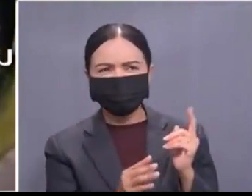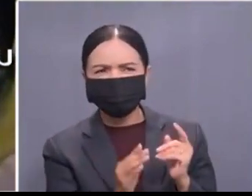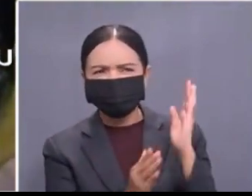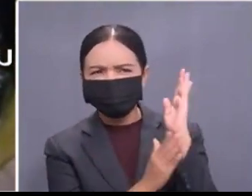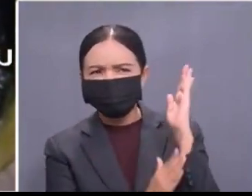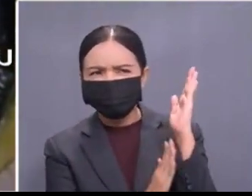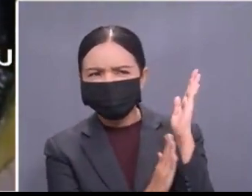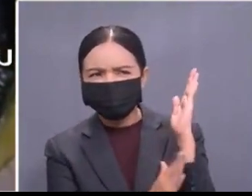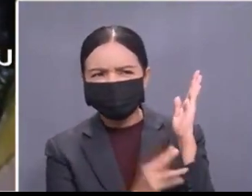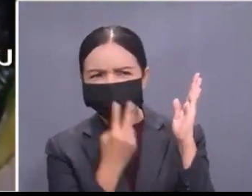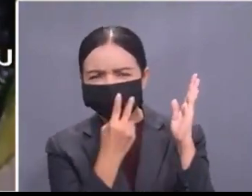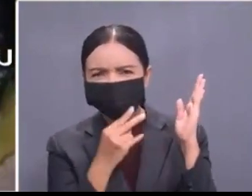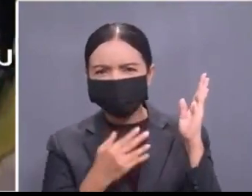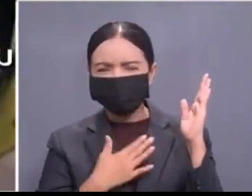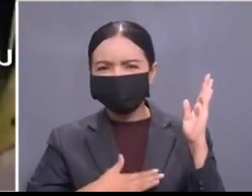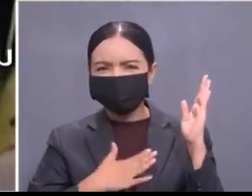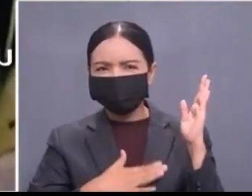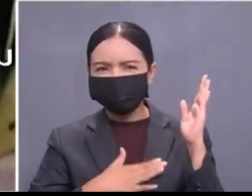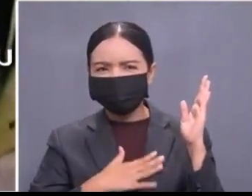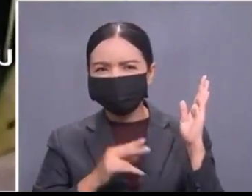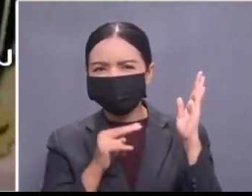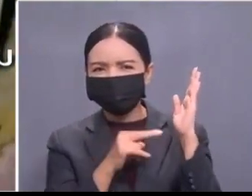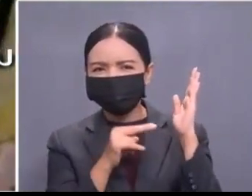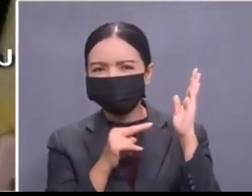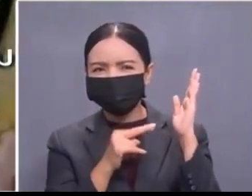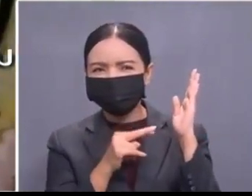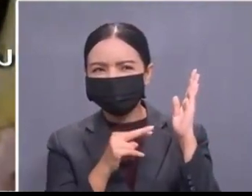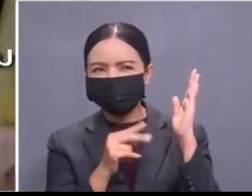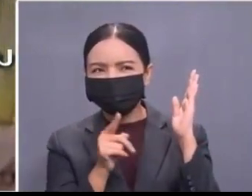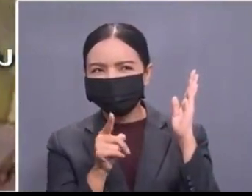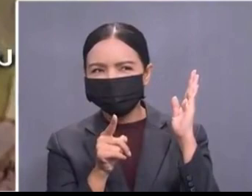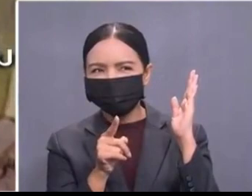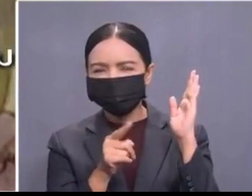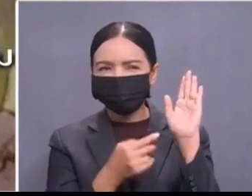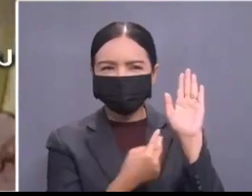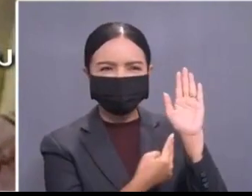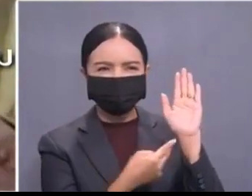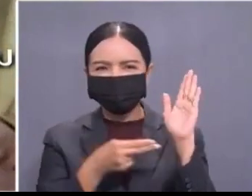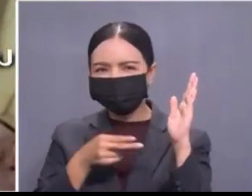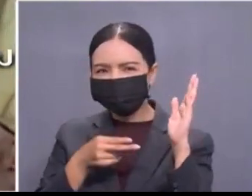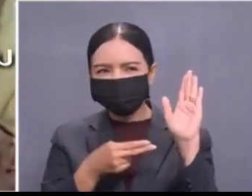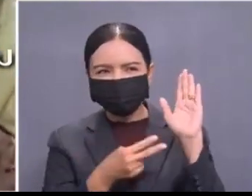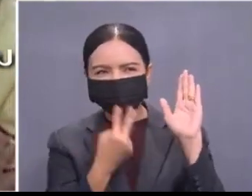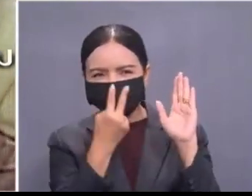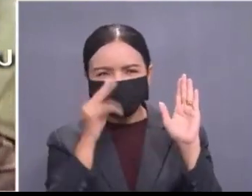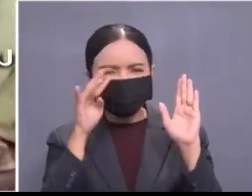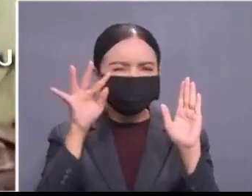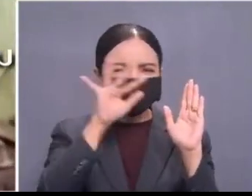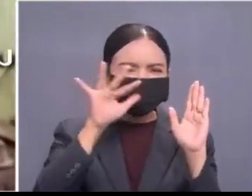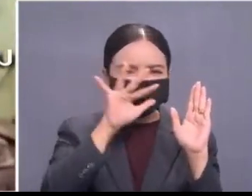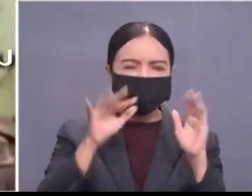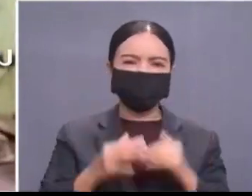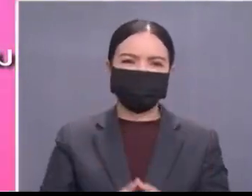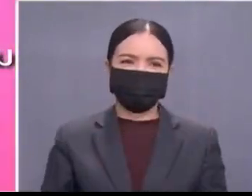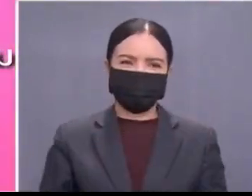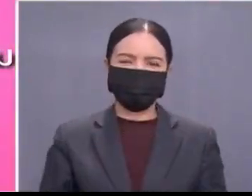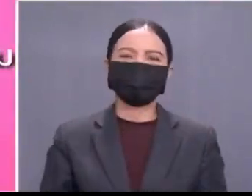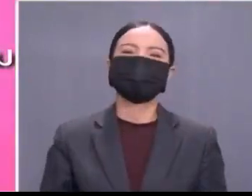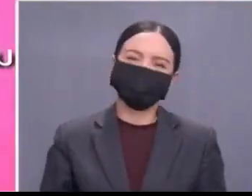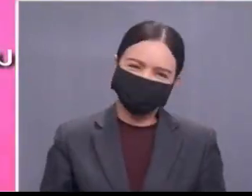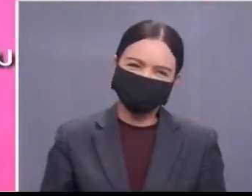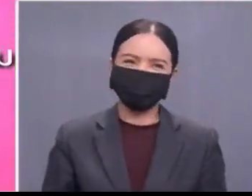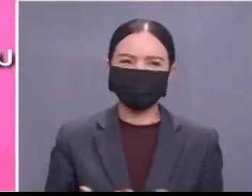ใจเย็นๆคุณจะเอาทำไมล่ะเค้าดูก่อนดูก่อนเหมกล้องมันเอียงน่ะครับหะอืเออจะถ่ายให้ตรงๆก็ไม่ตรง